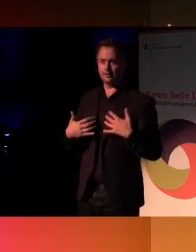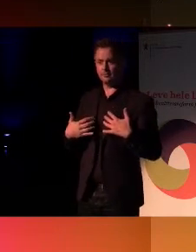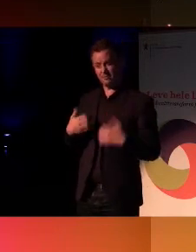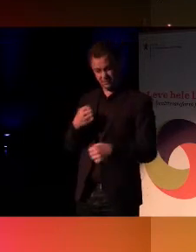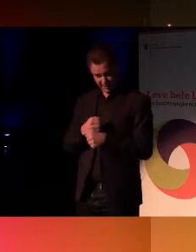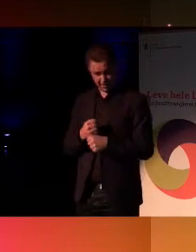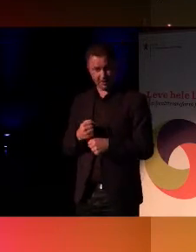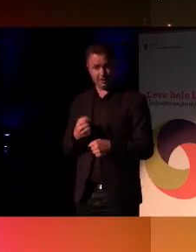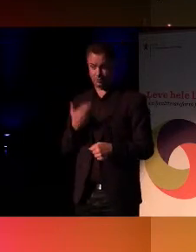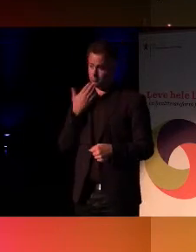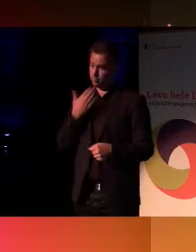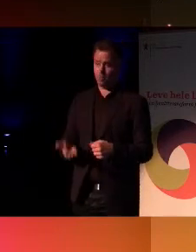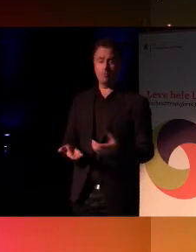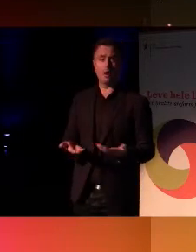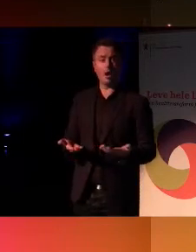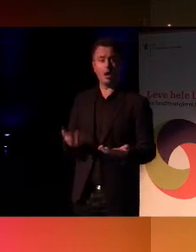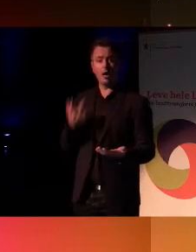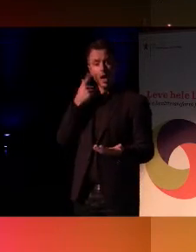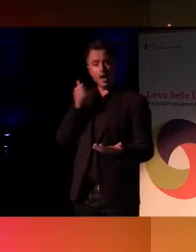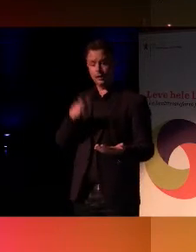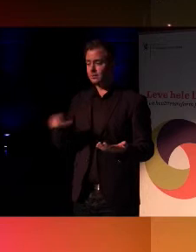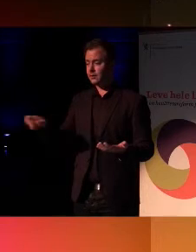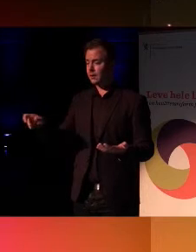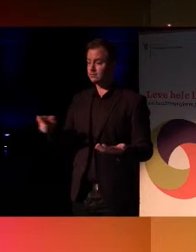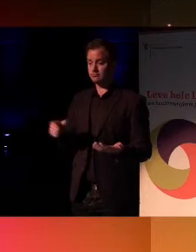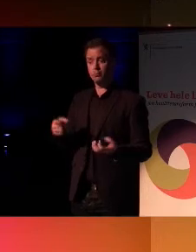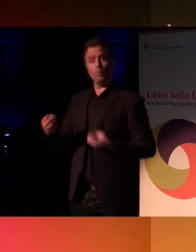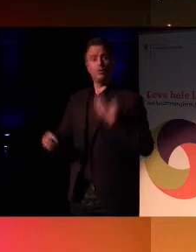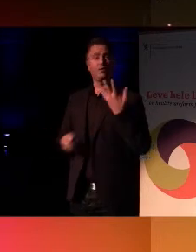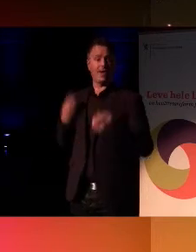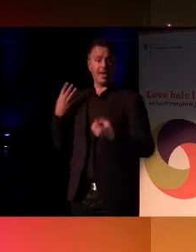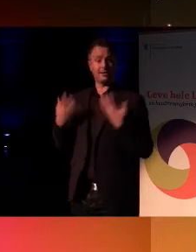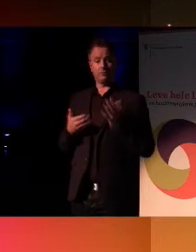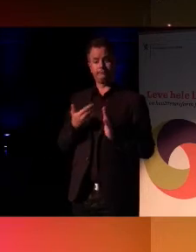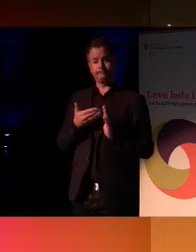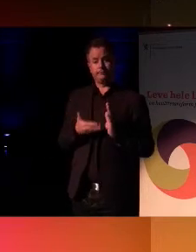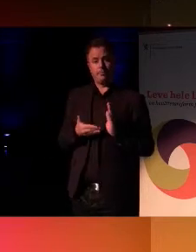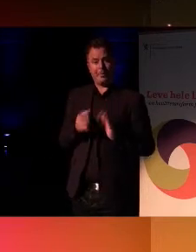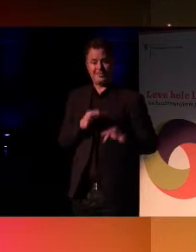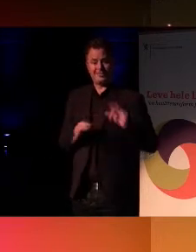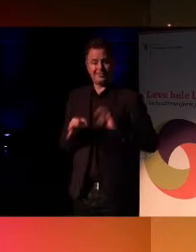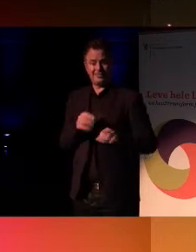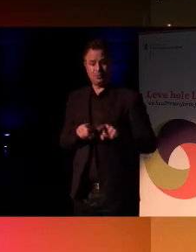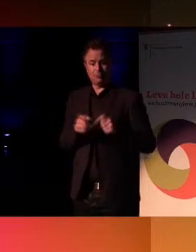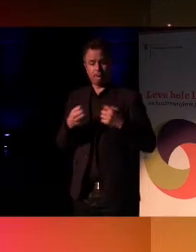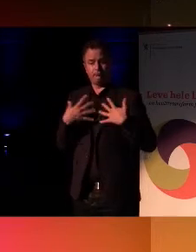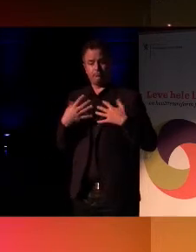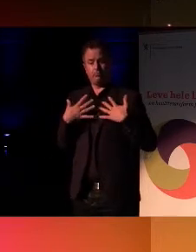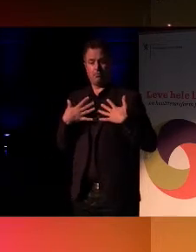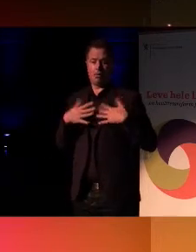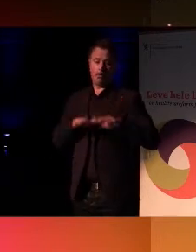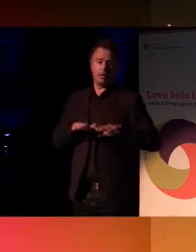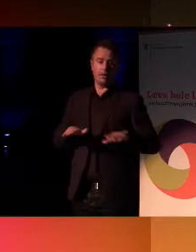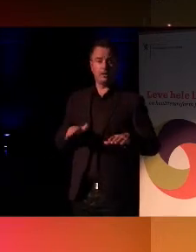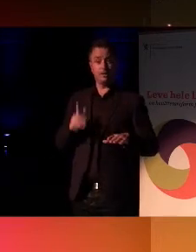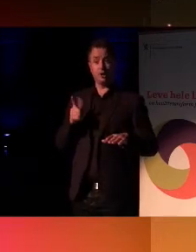greit. De eldre er motivert for å ta vekk disse medikamentene, når de vet at det kommer noe etterpå som skal hjelpe dem.